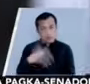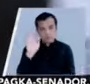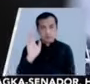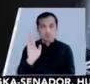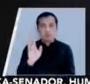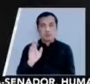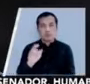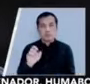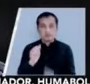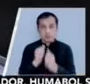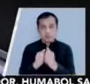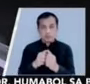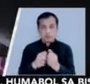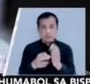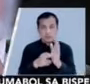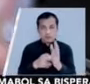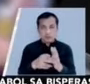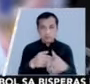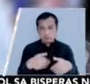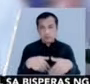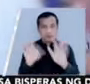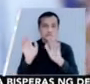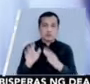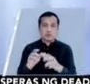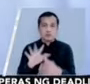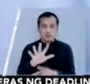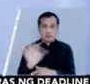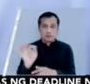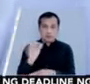to leave within a 59-day period.